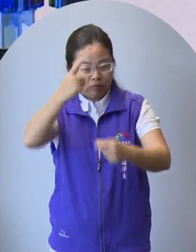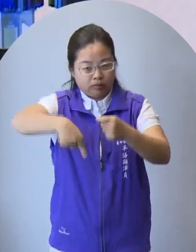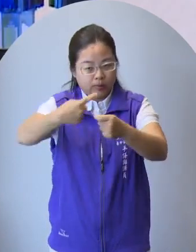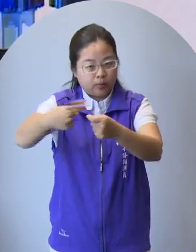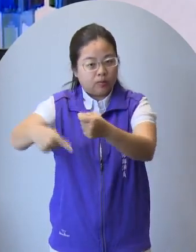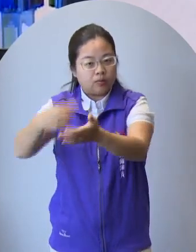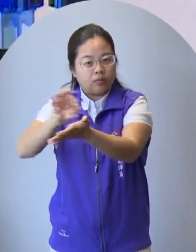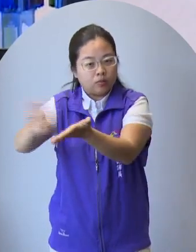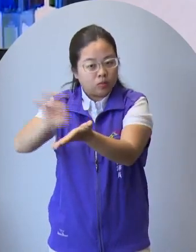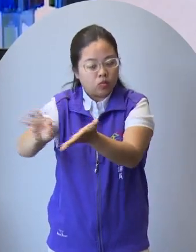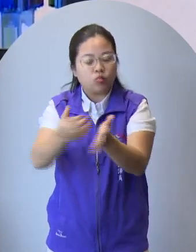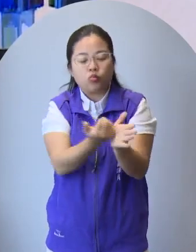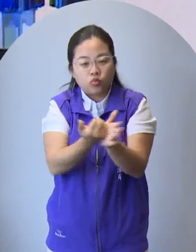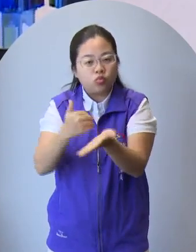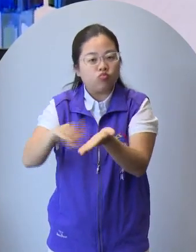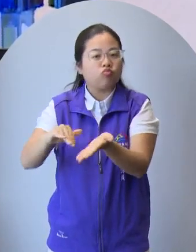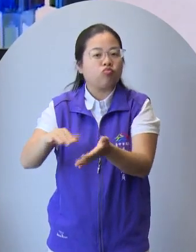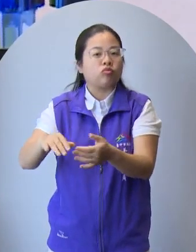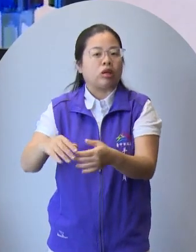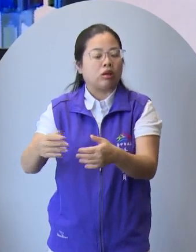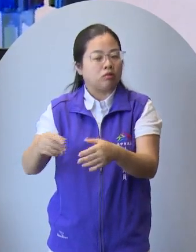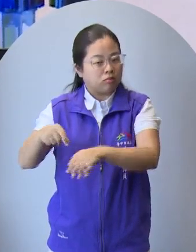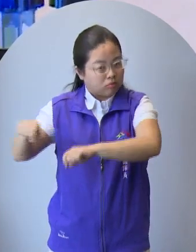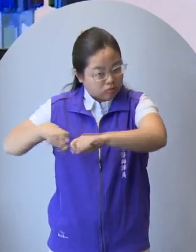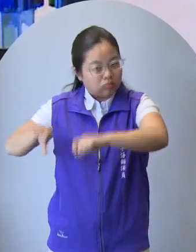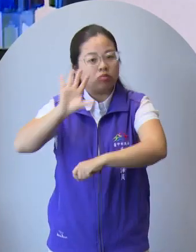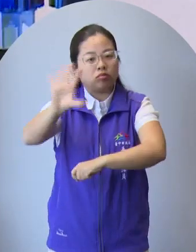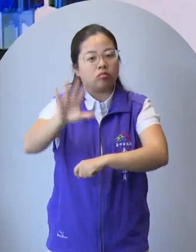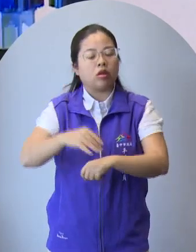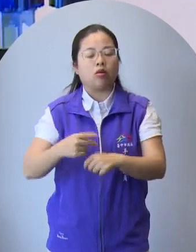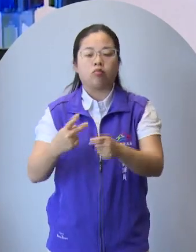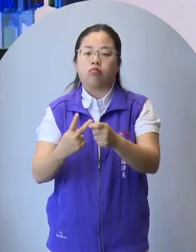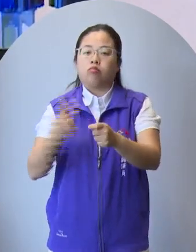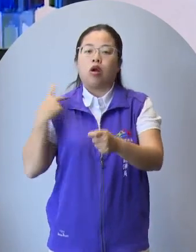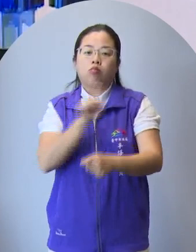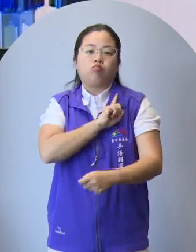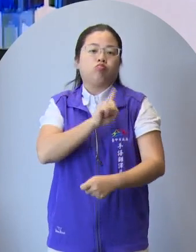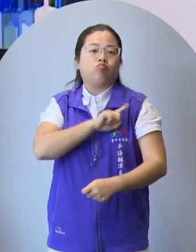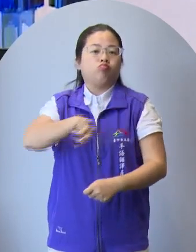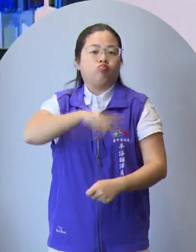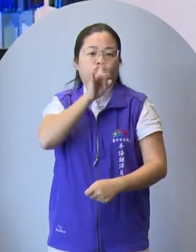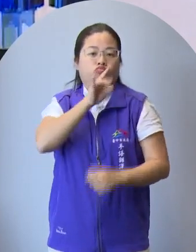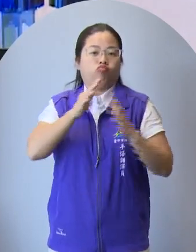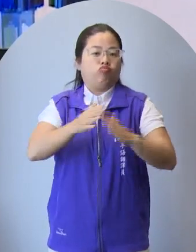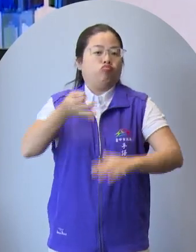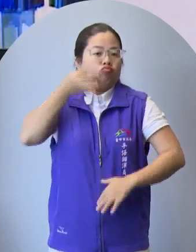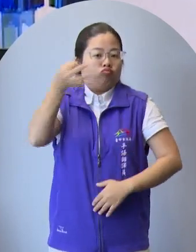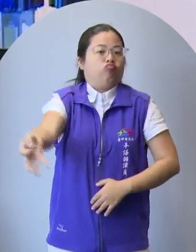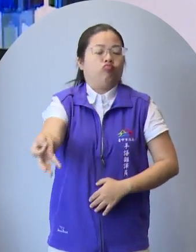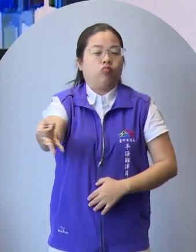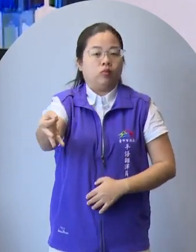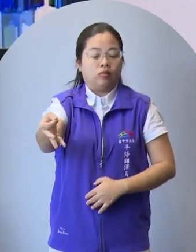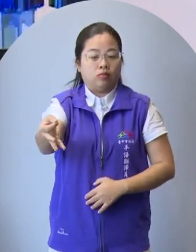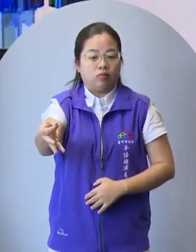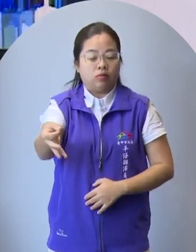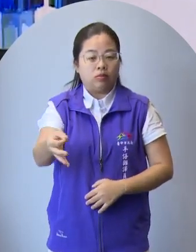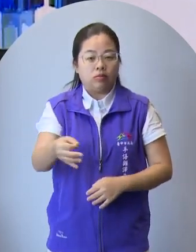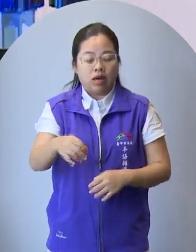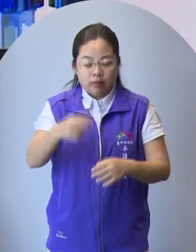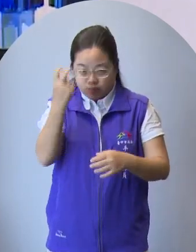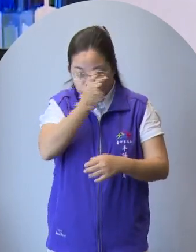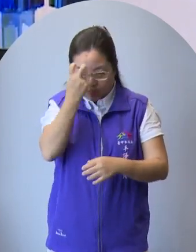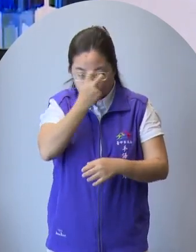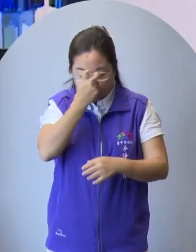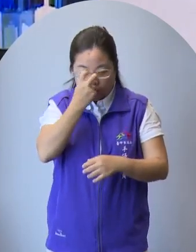用哈，我们都有编列，所以我们前年就自己买了一台叫纯折这个侦检仪